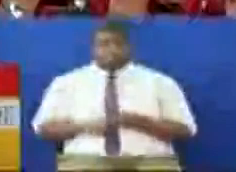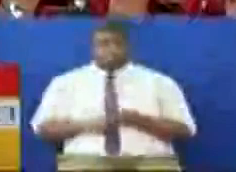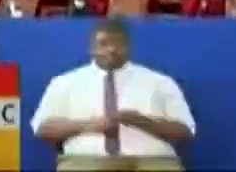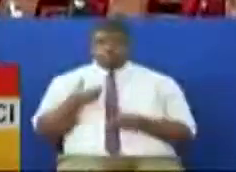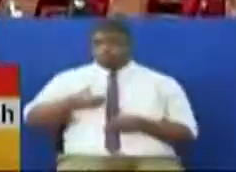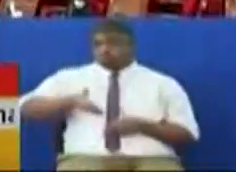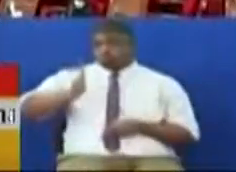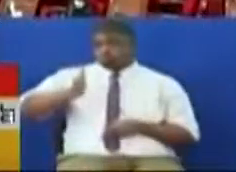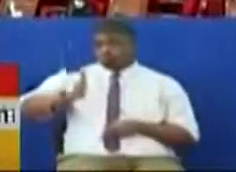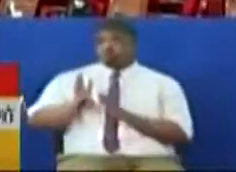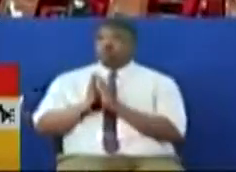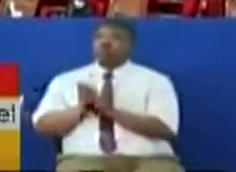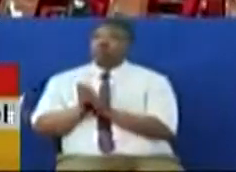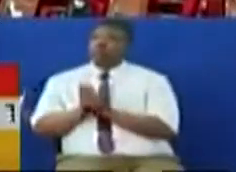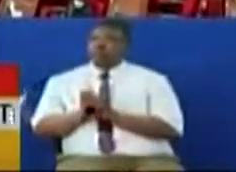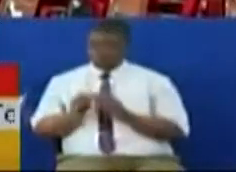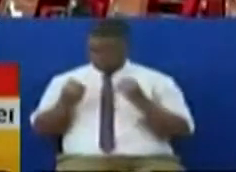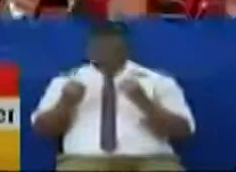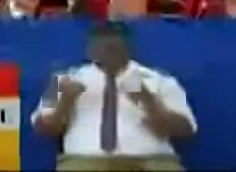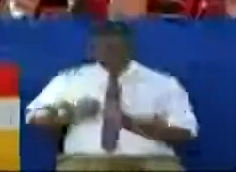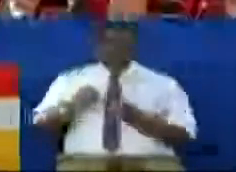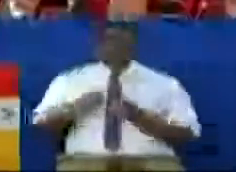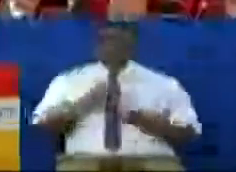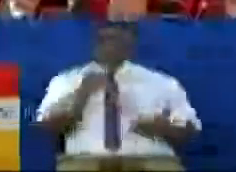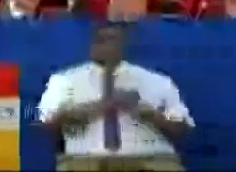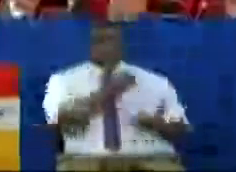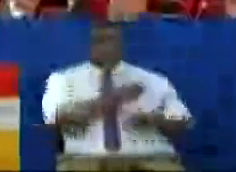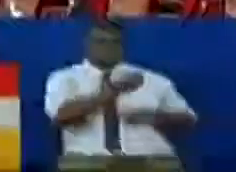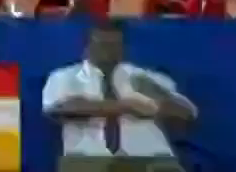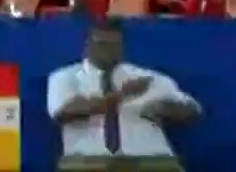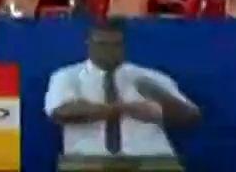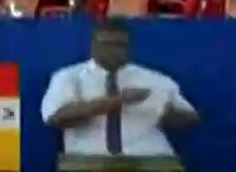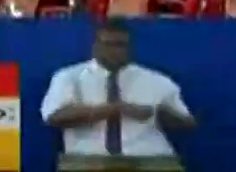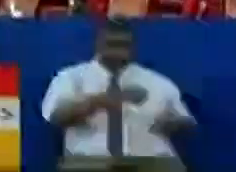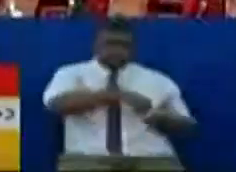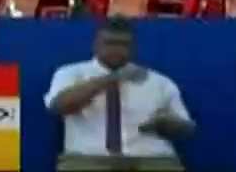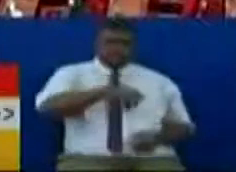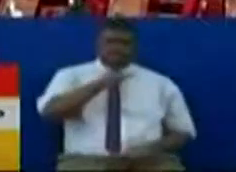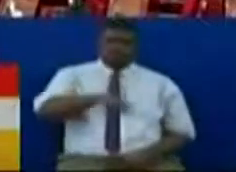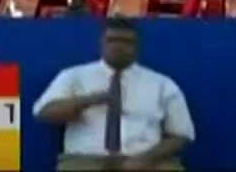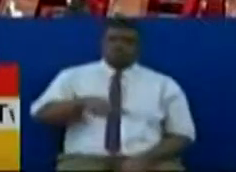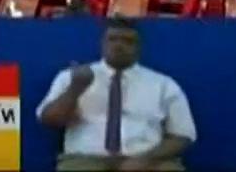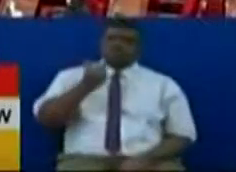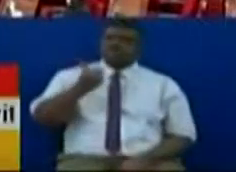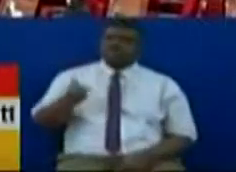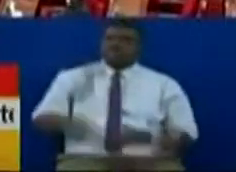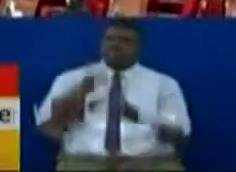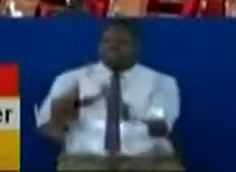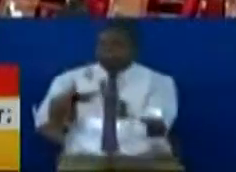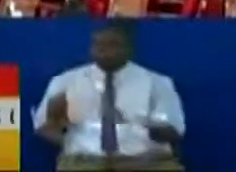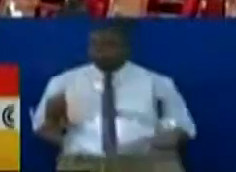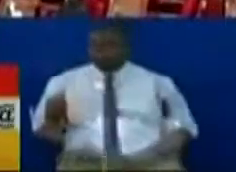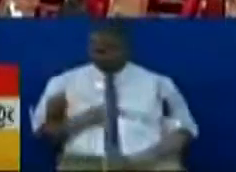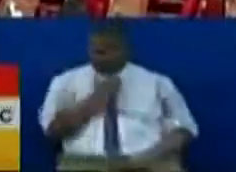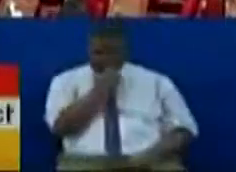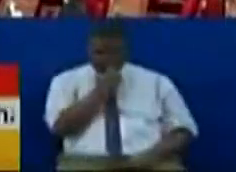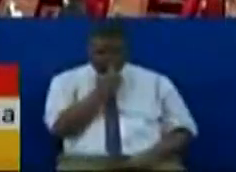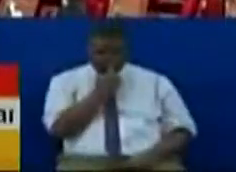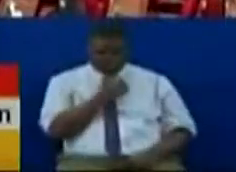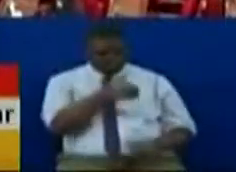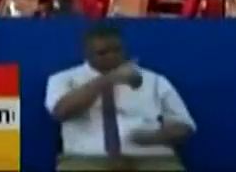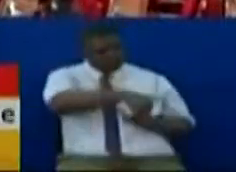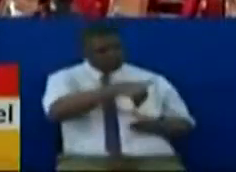kutujalia uzima na kuendelea kuchapa kazi kwa maslahi mapana ya Watanzania. Niwapongeze wajumbe wenzangu